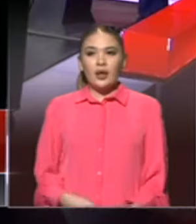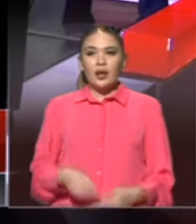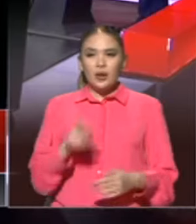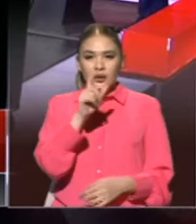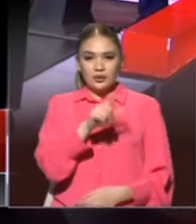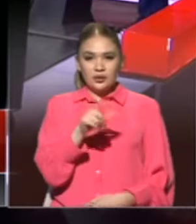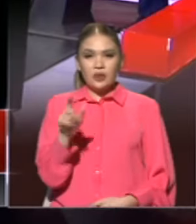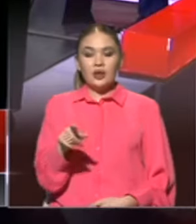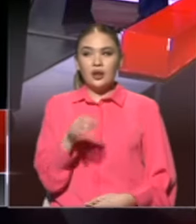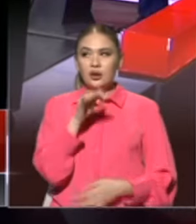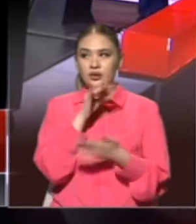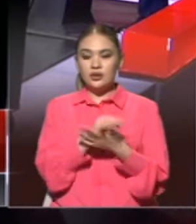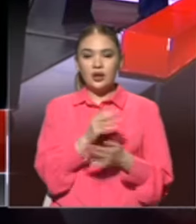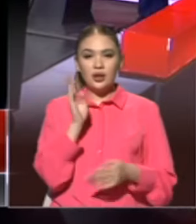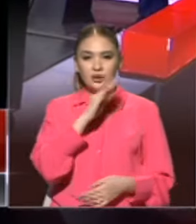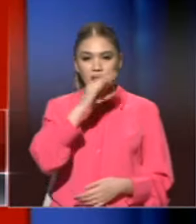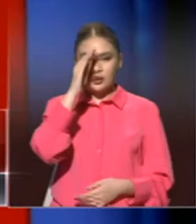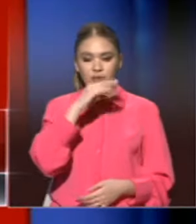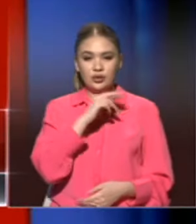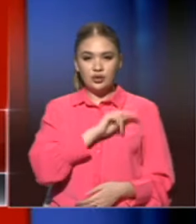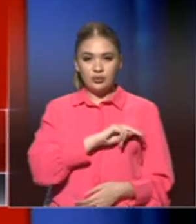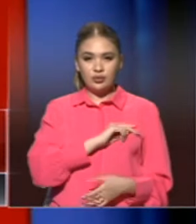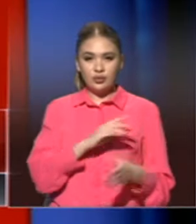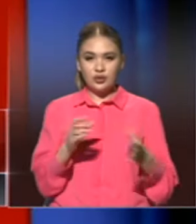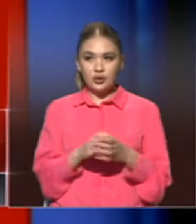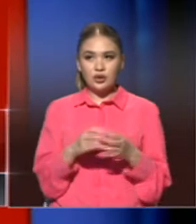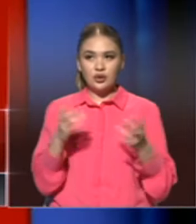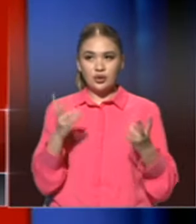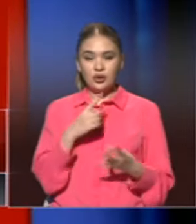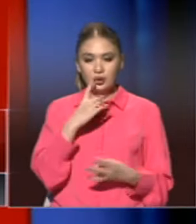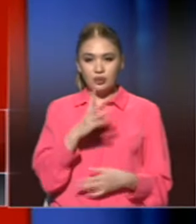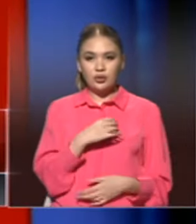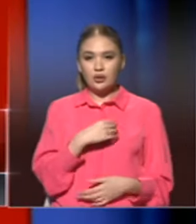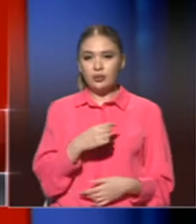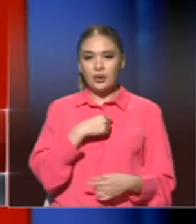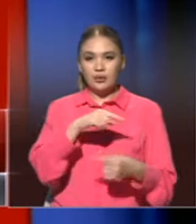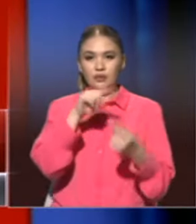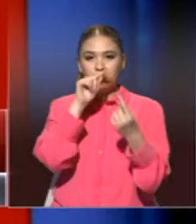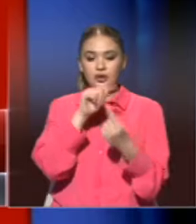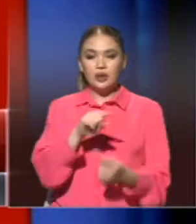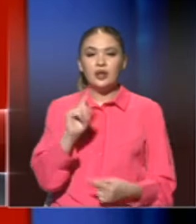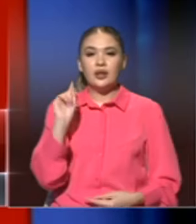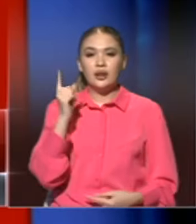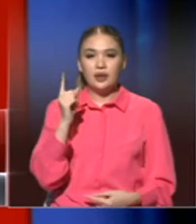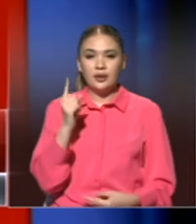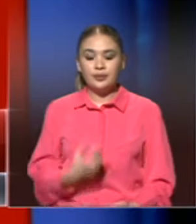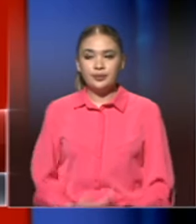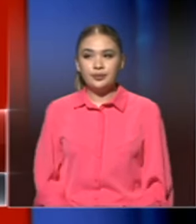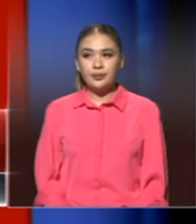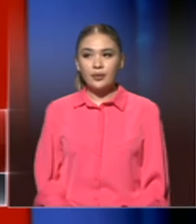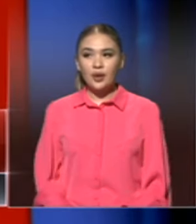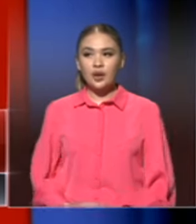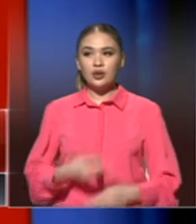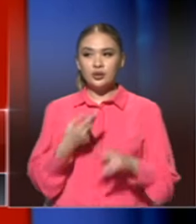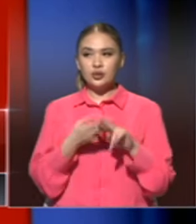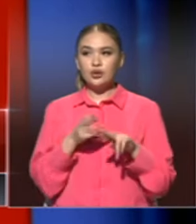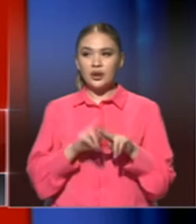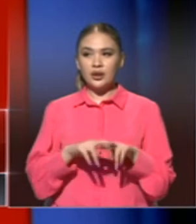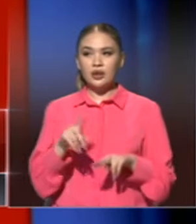ғой, ата-анамен жұмыс жасау керек деп. Мен мысалы өзім жеке басым бұған қарсымын. Неге? Өйткені біз